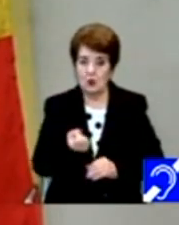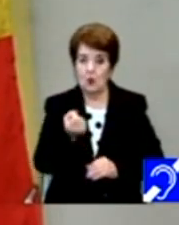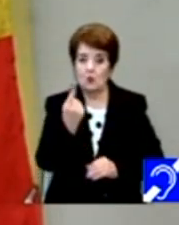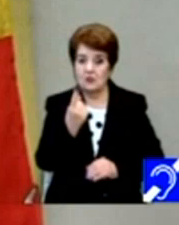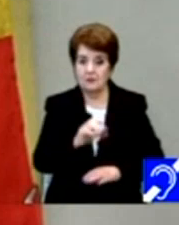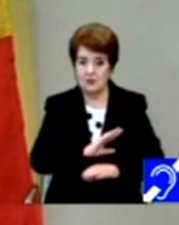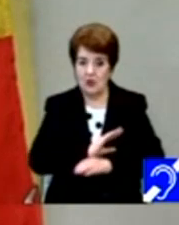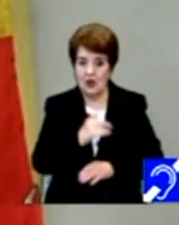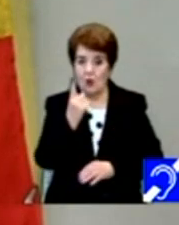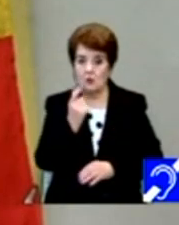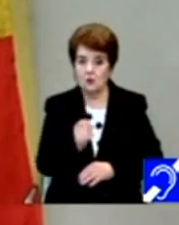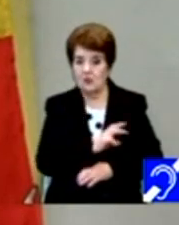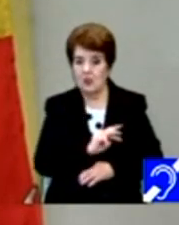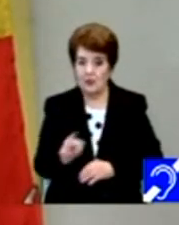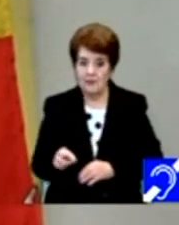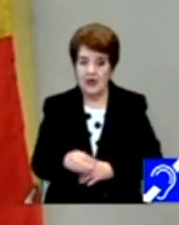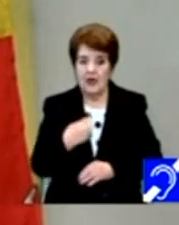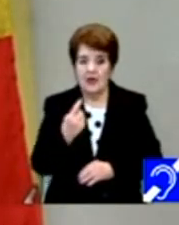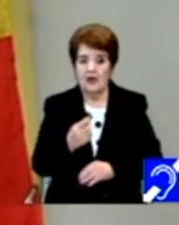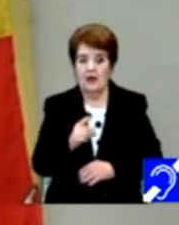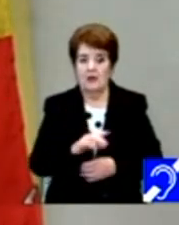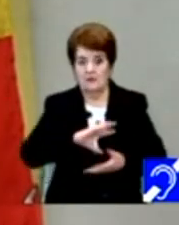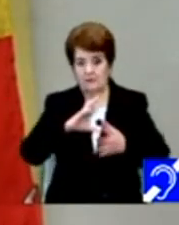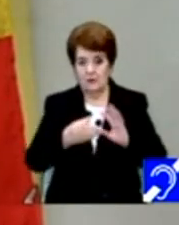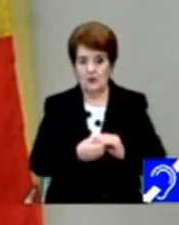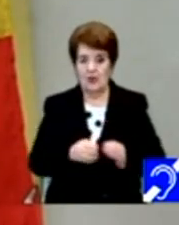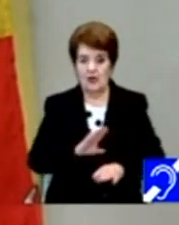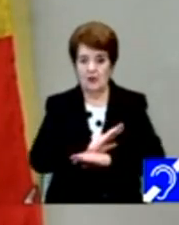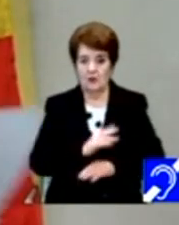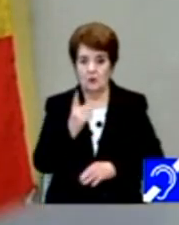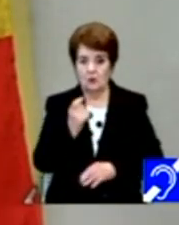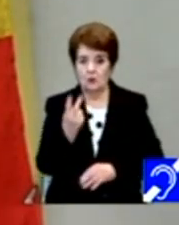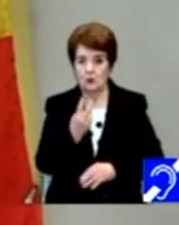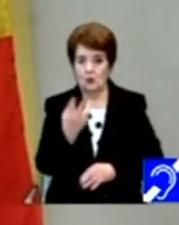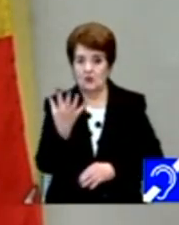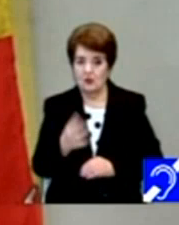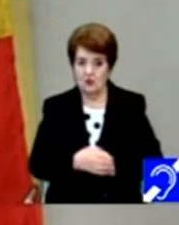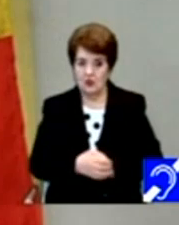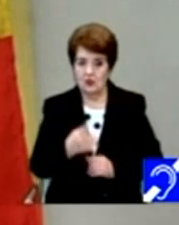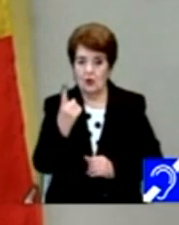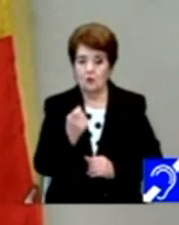11 decese la 100.000 persoane, mortalitatea totală 125 persoane la